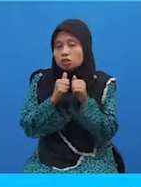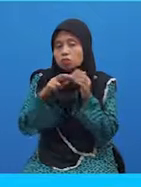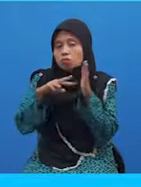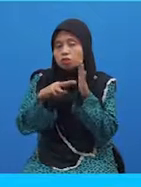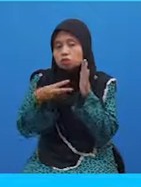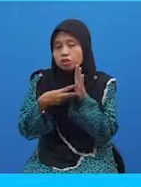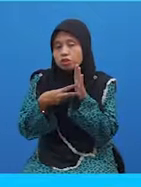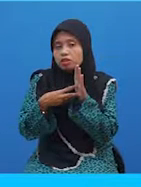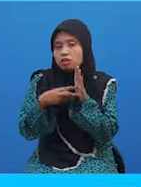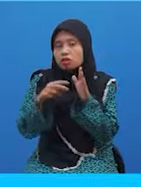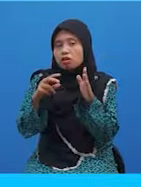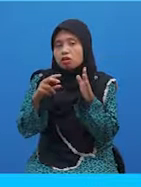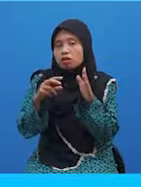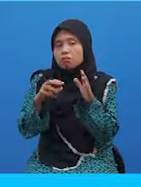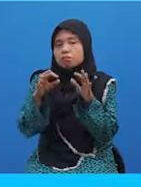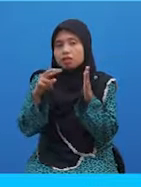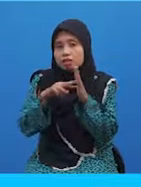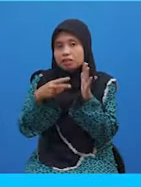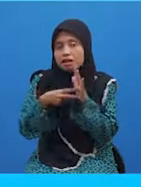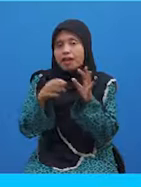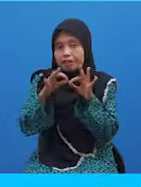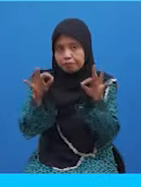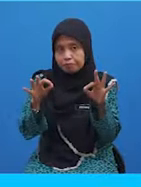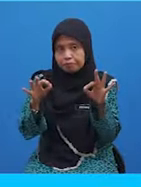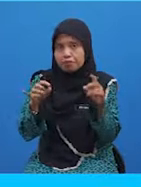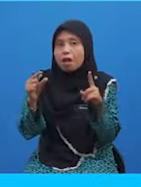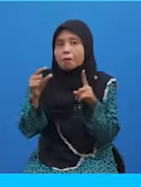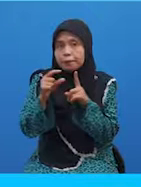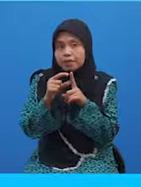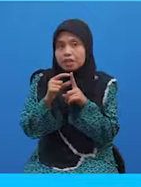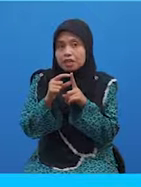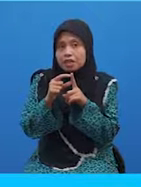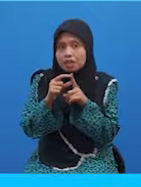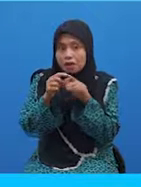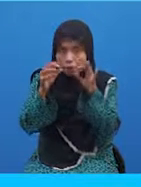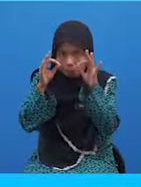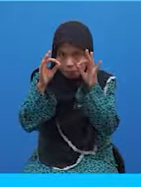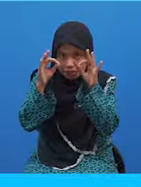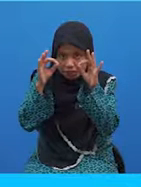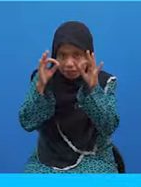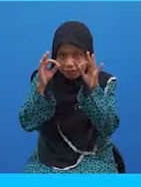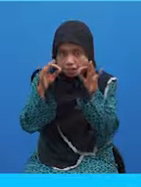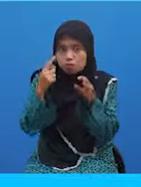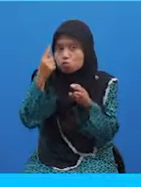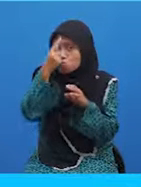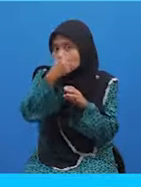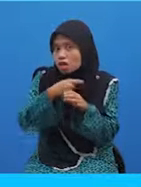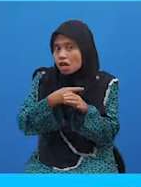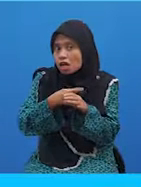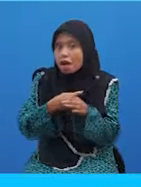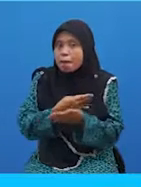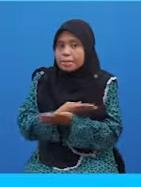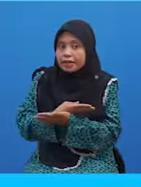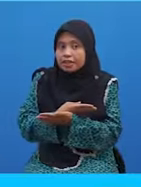konteks ayat. Contohnya, perkataan mengintai. Muka bayi yang sedang tidur